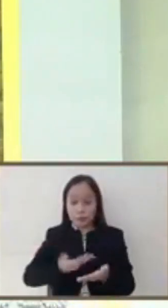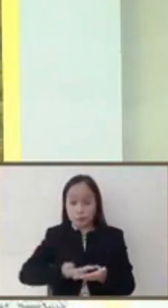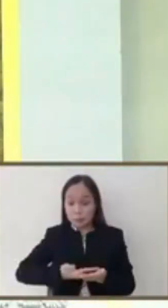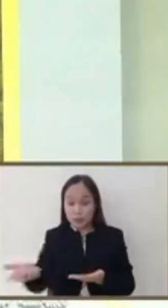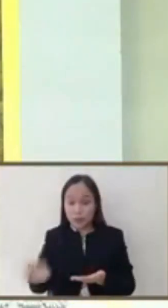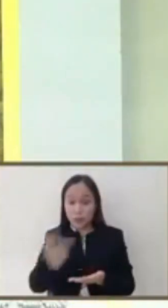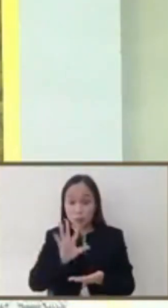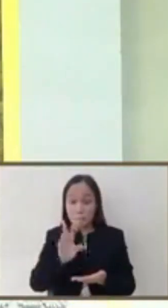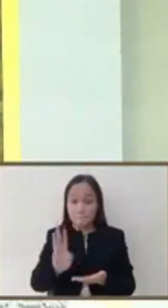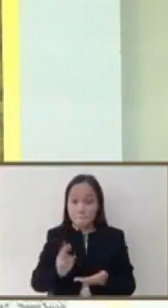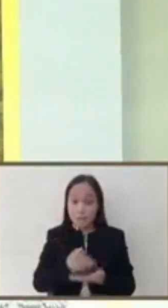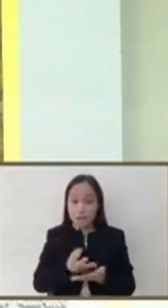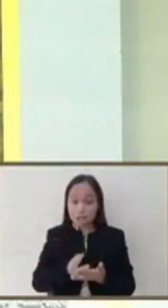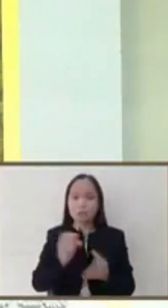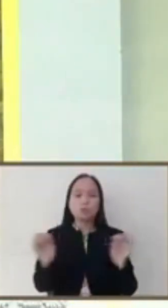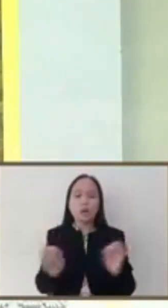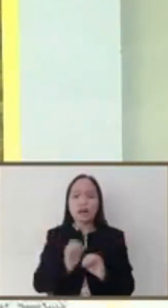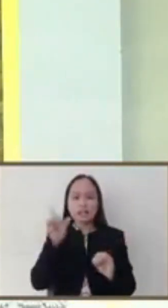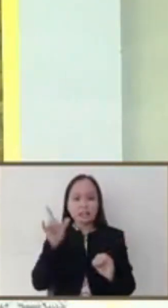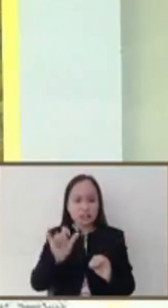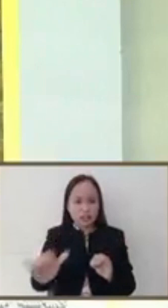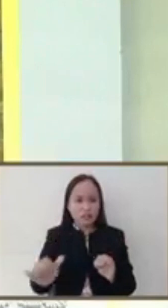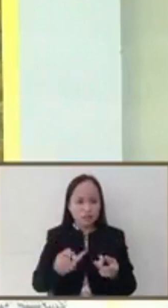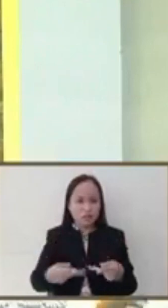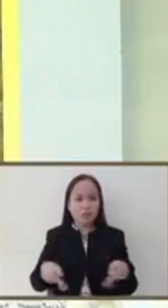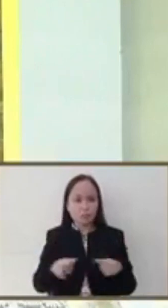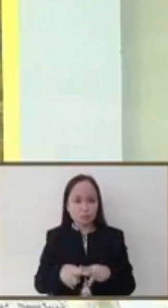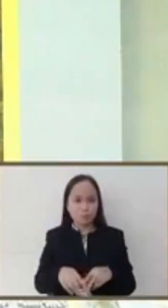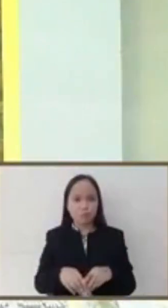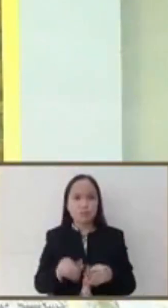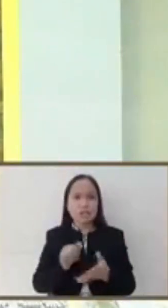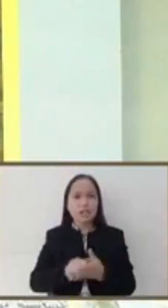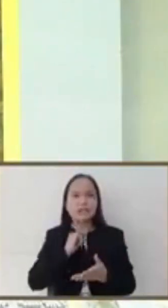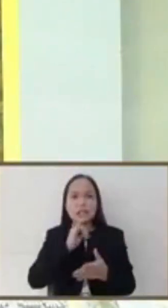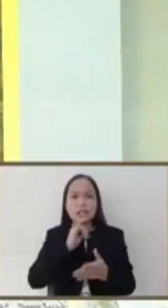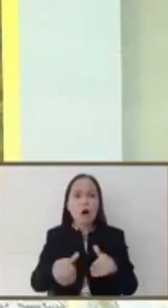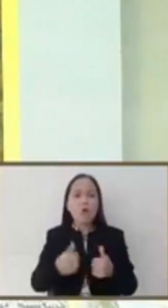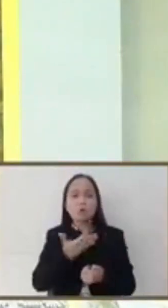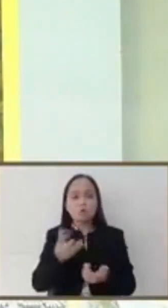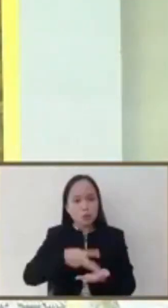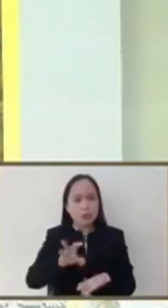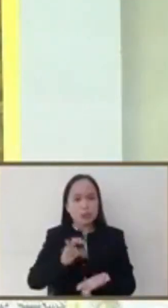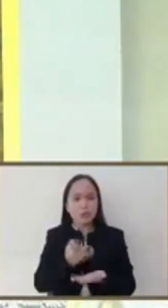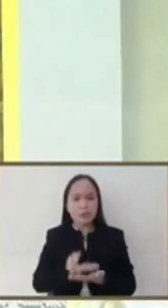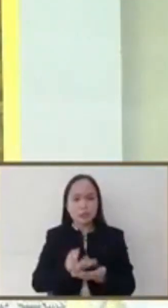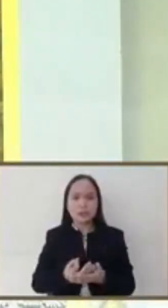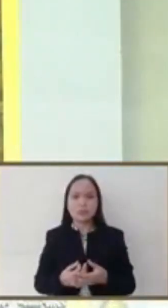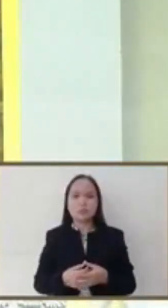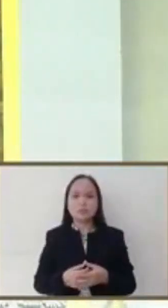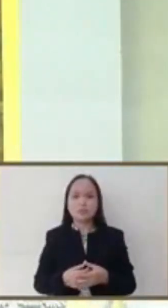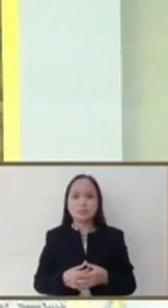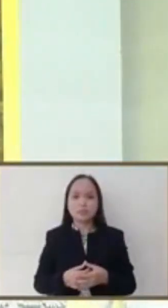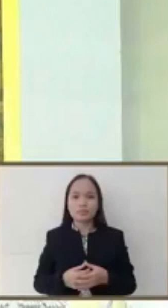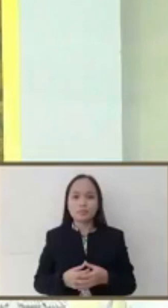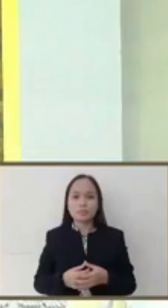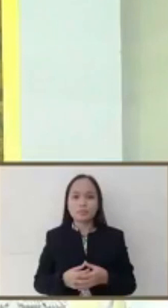no eternal value. That's how you waste your money. That's how we waste our money. You see? Now, when we waste